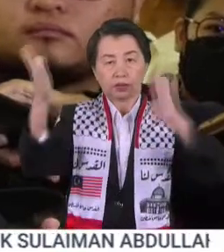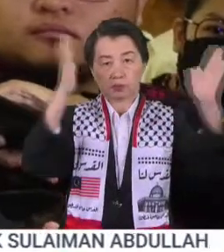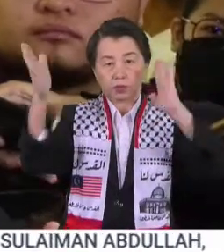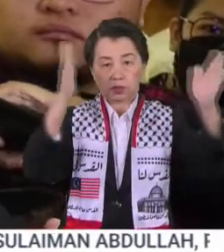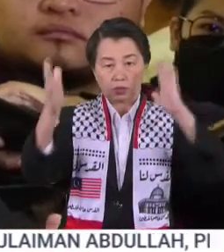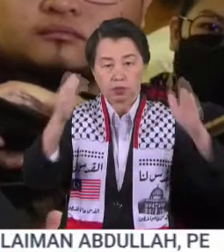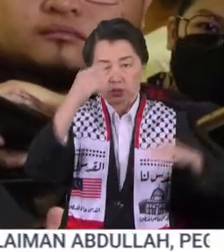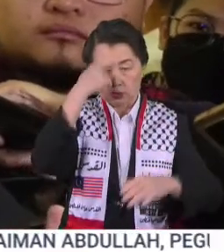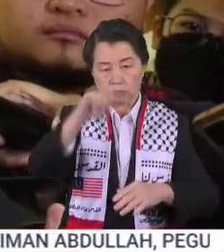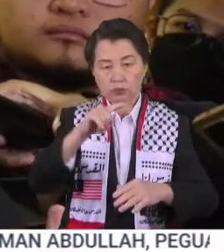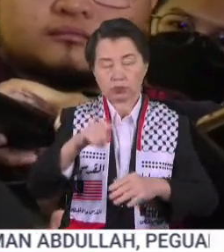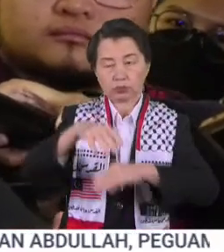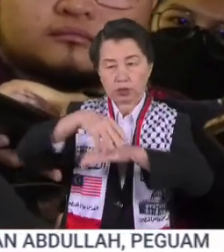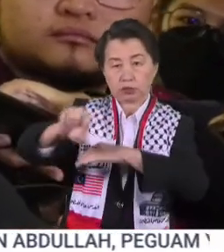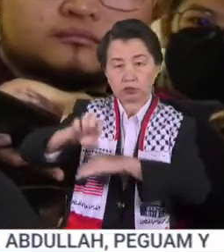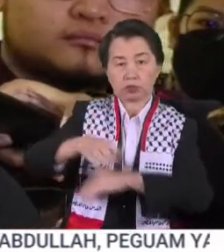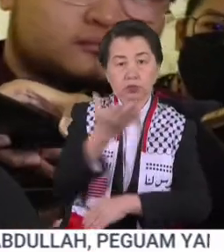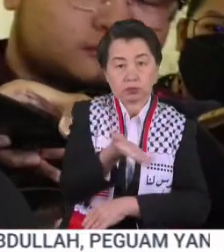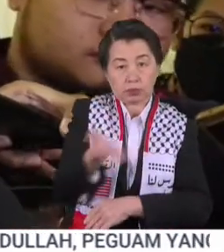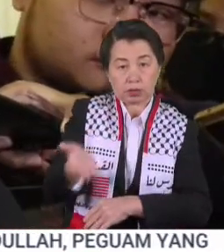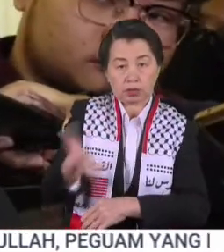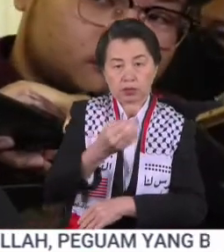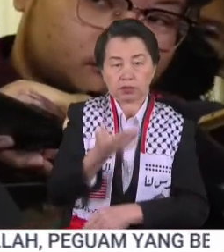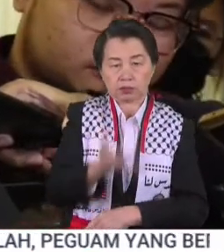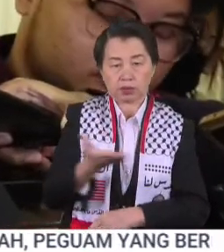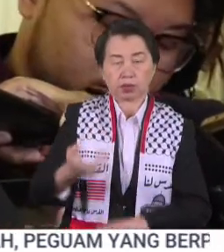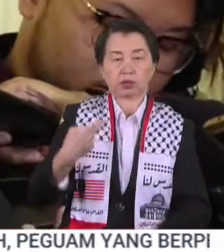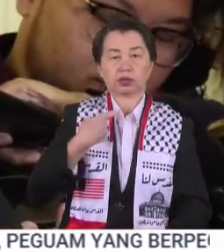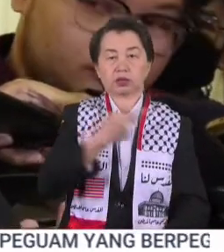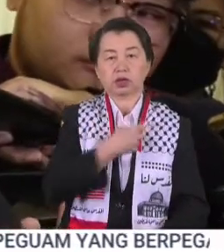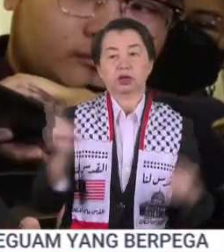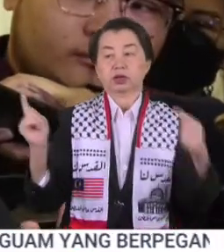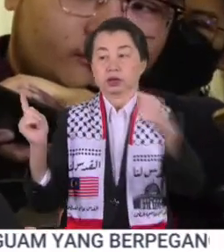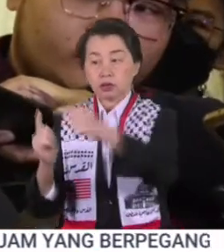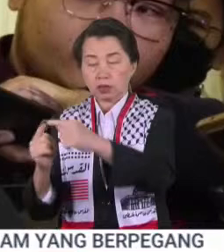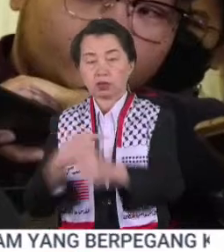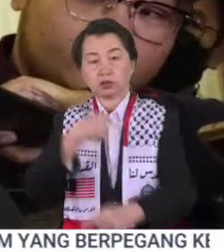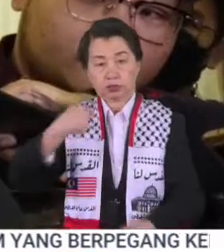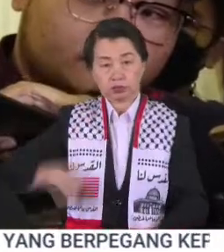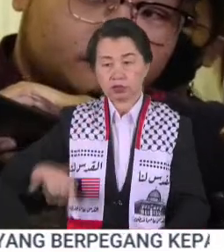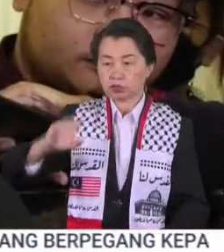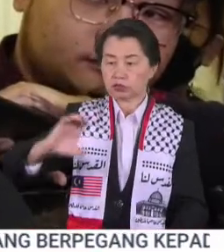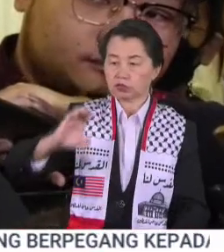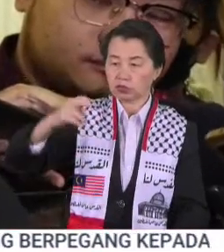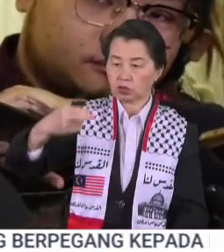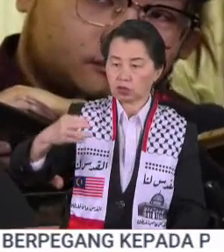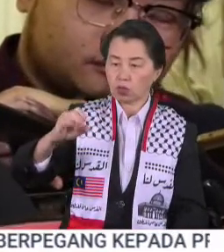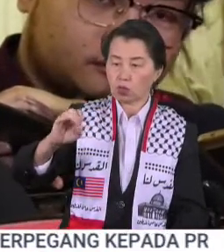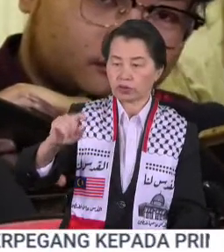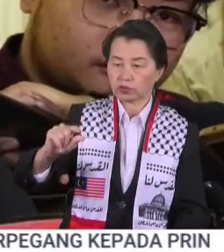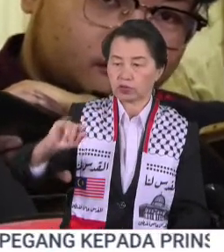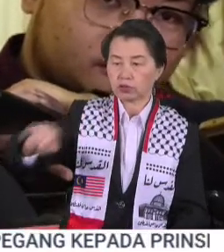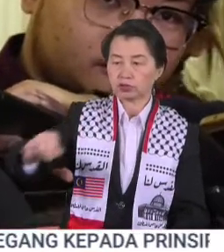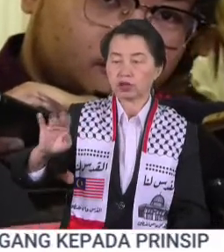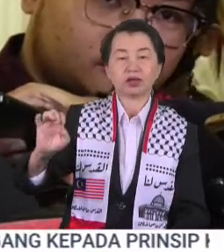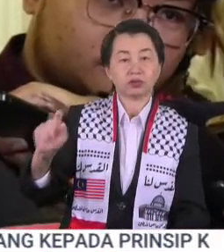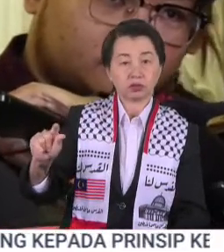Malaysia untuk mengeksport barangan dan juga produk kita ke negara China, ke Chongqing dan juga sebaliknya.